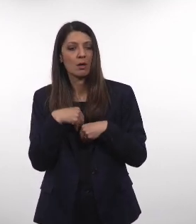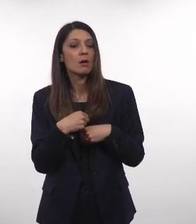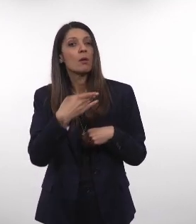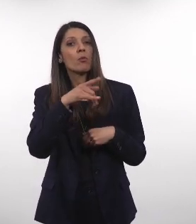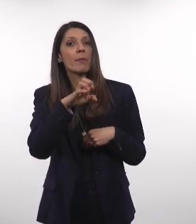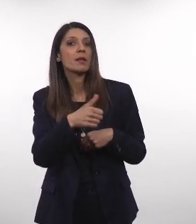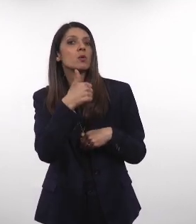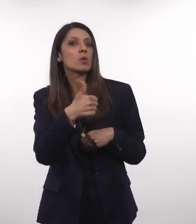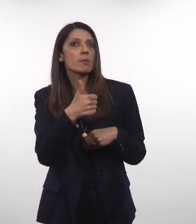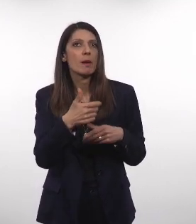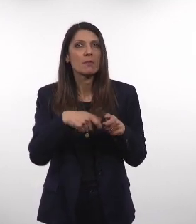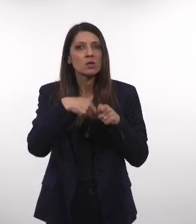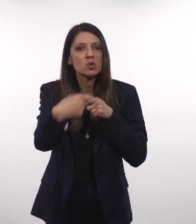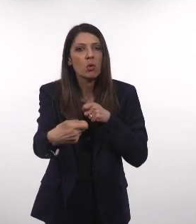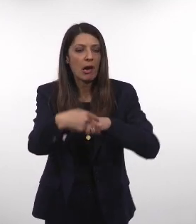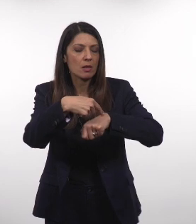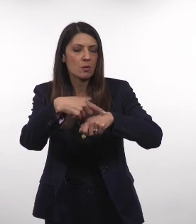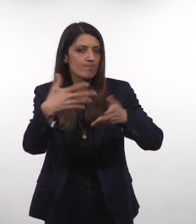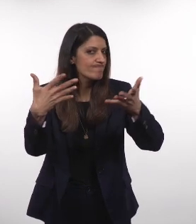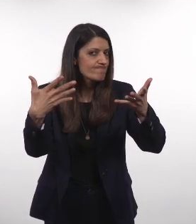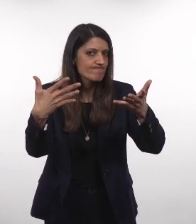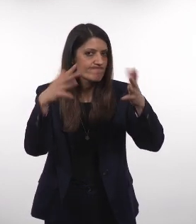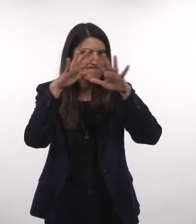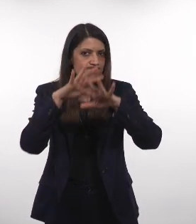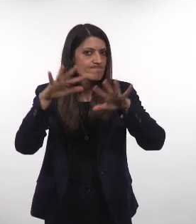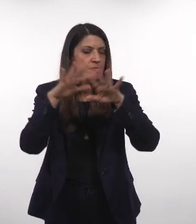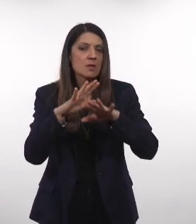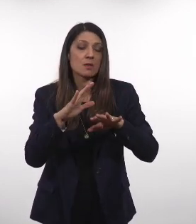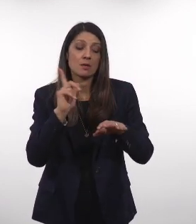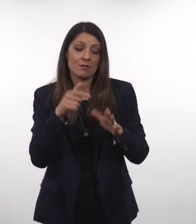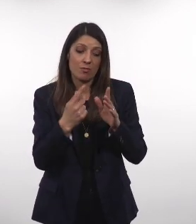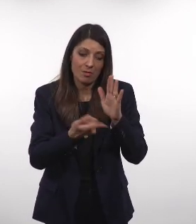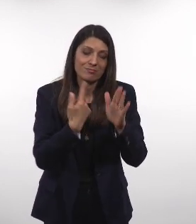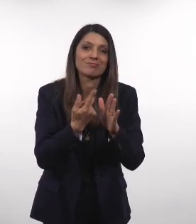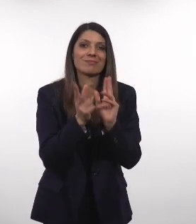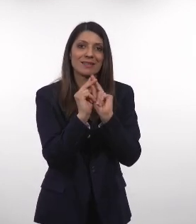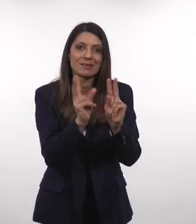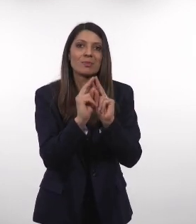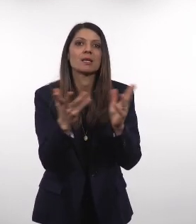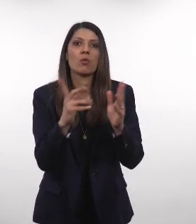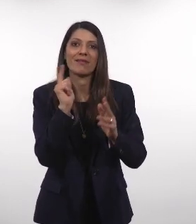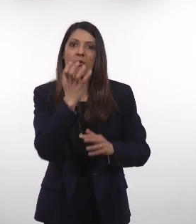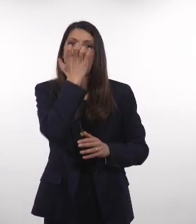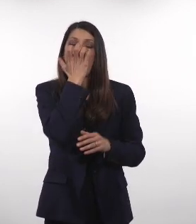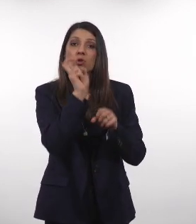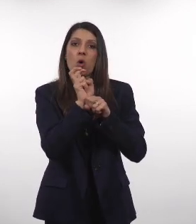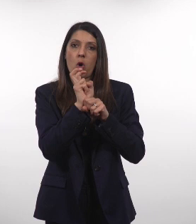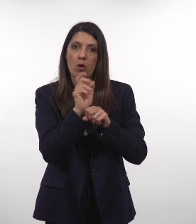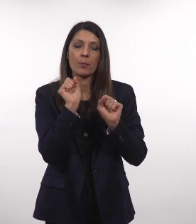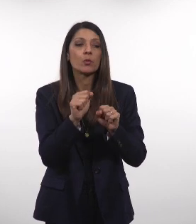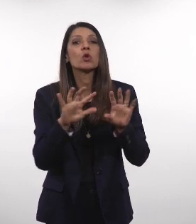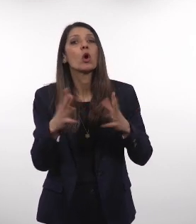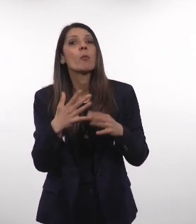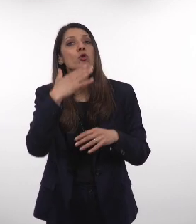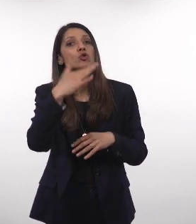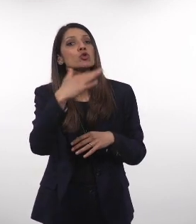durée et de temps, nous lui faisons comprendre qu'il doit encore conserver le masque en lui chantant une